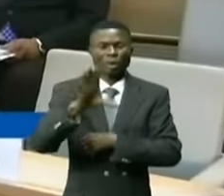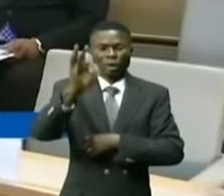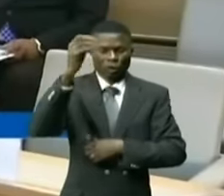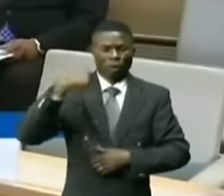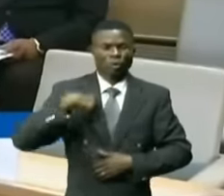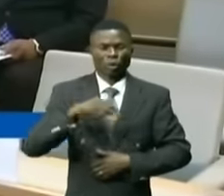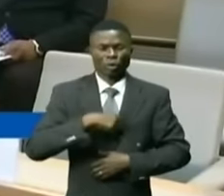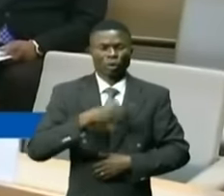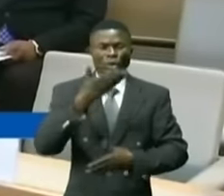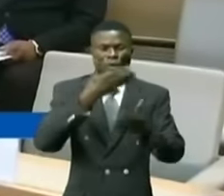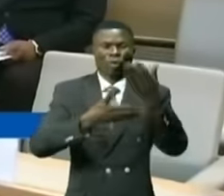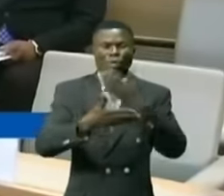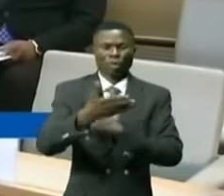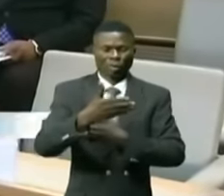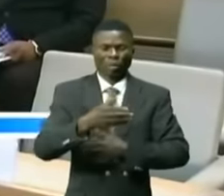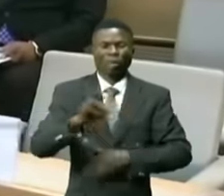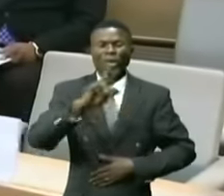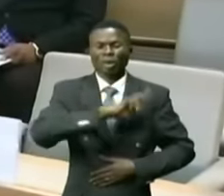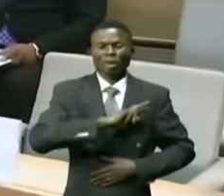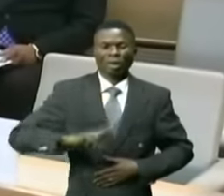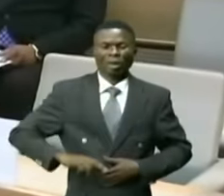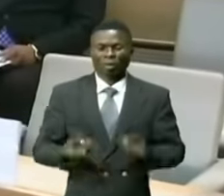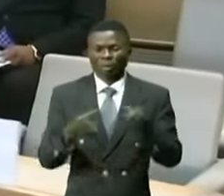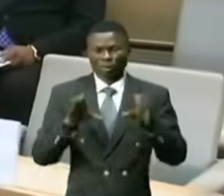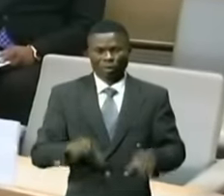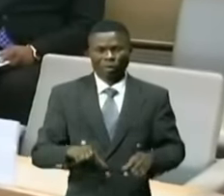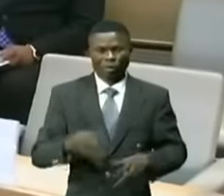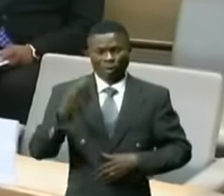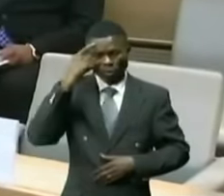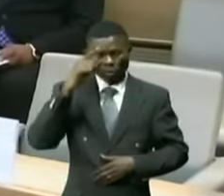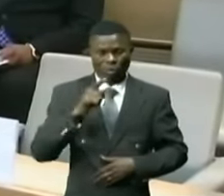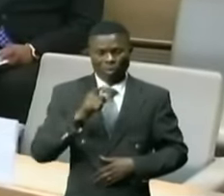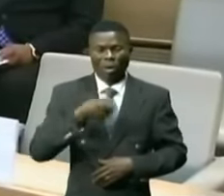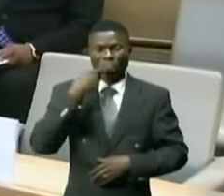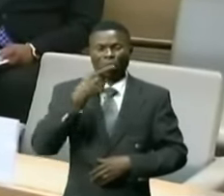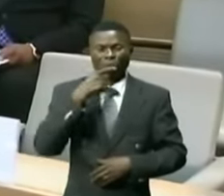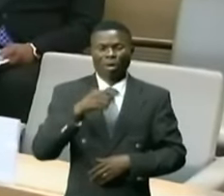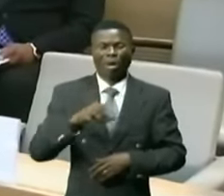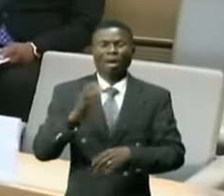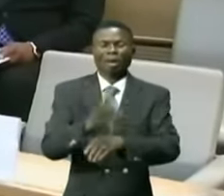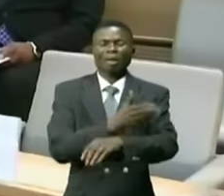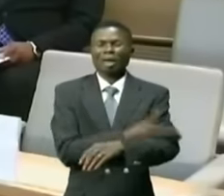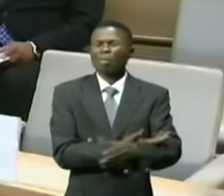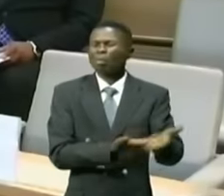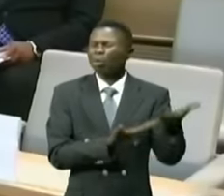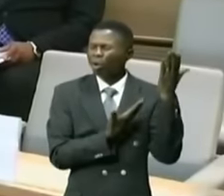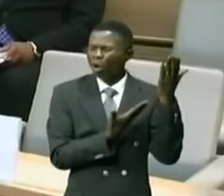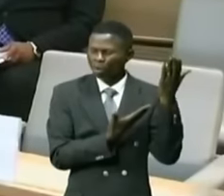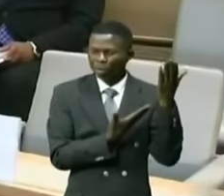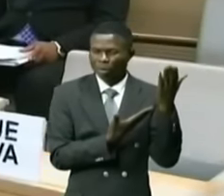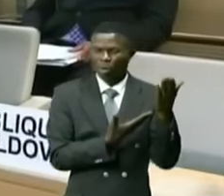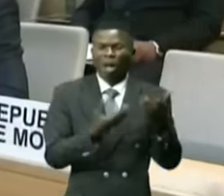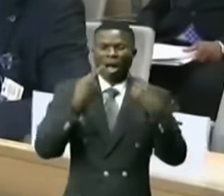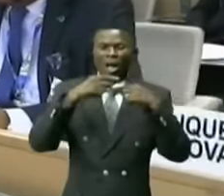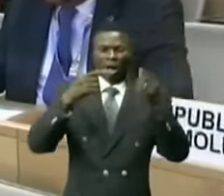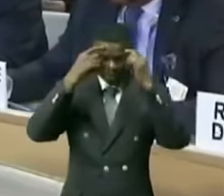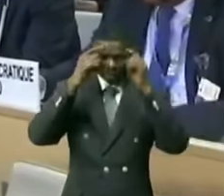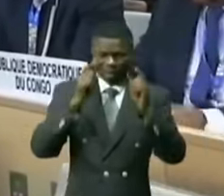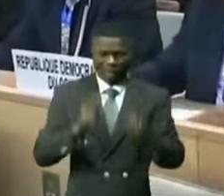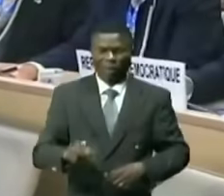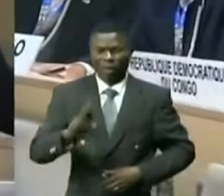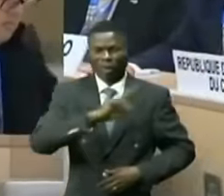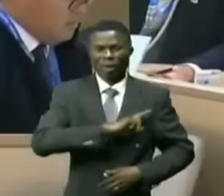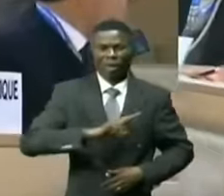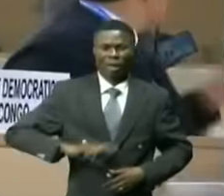pour représenter la République démocratique du Congo, pour parler des grandes avancées et rappeler les engagements de la